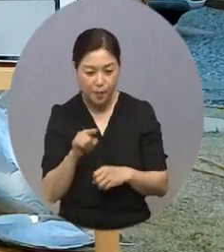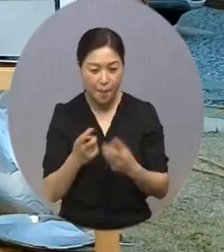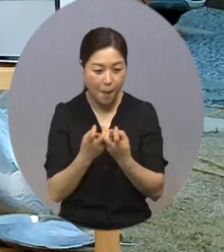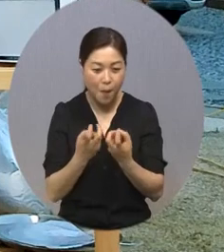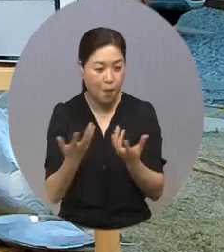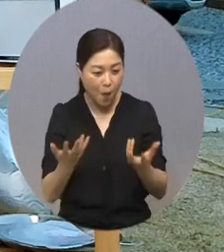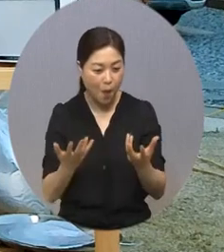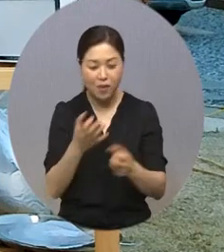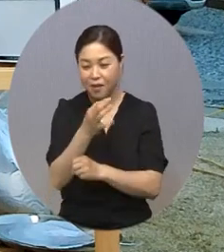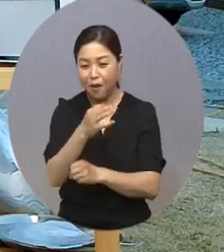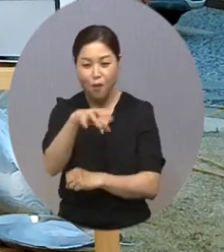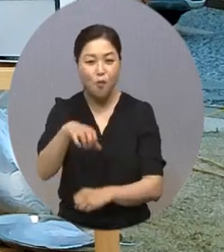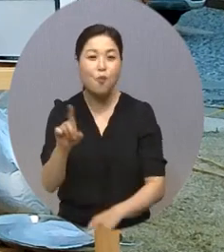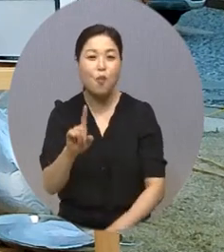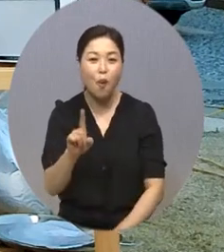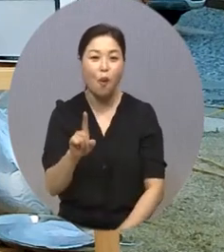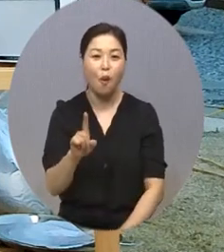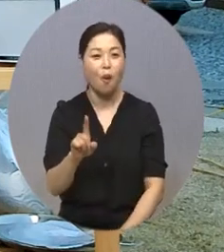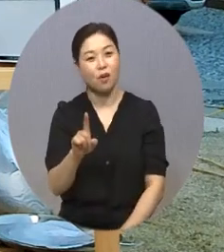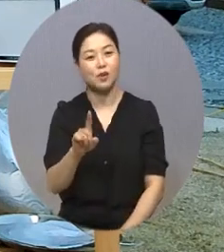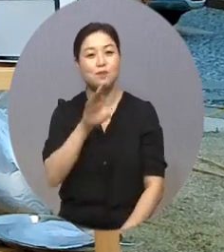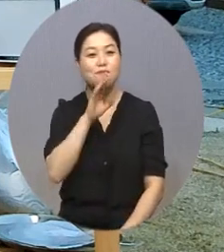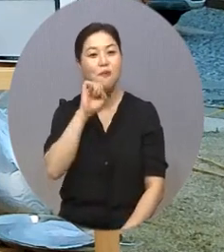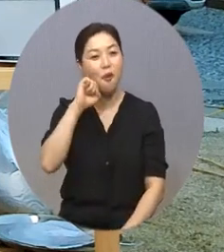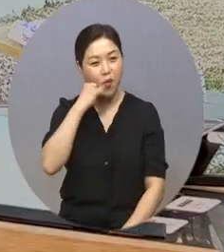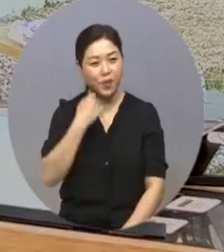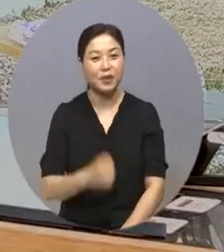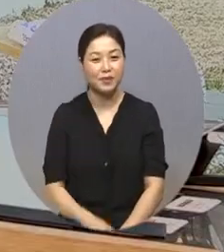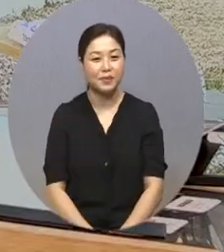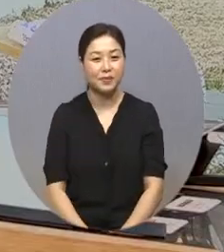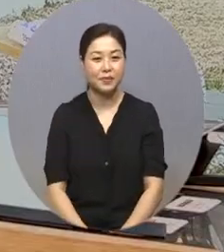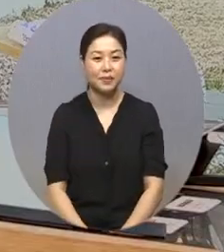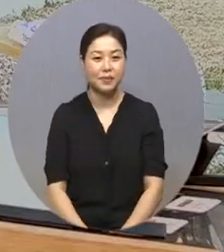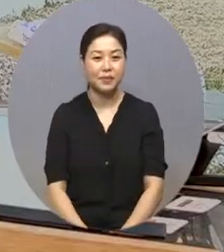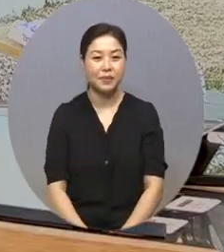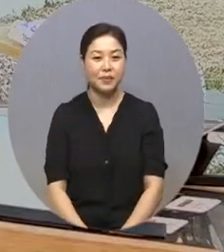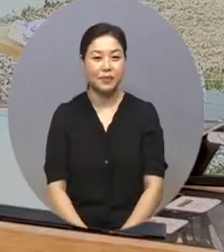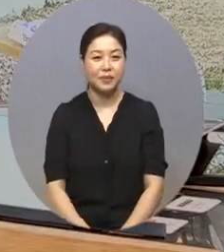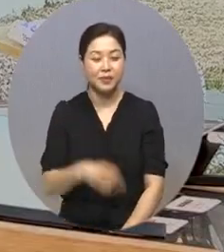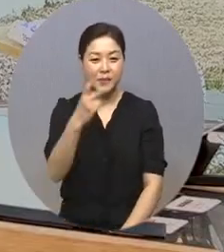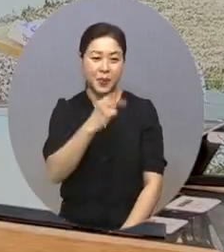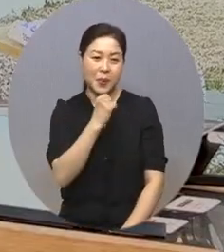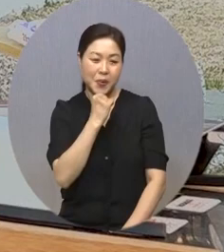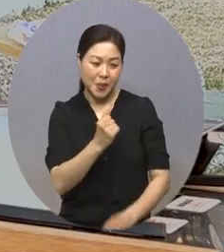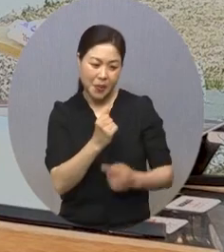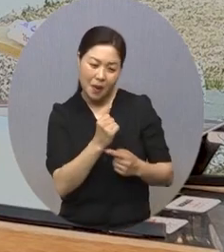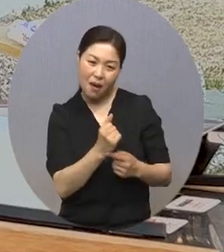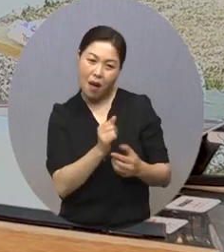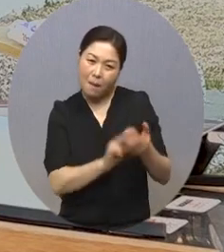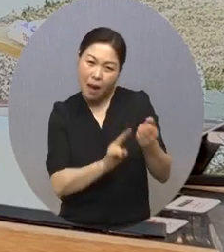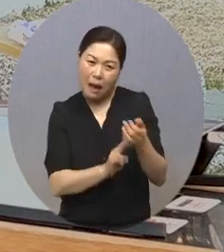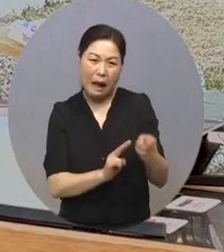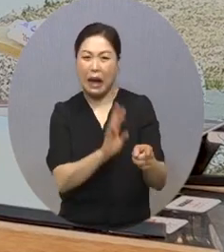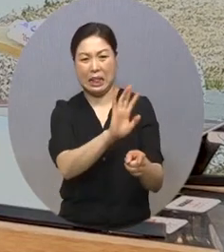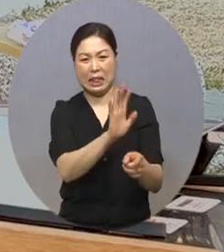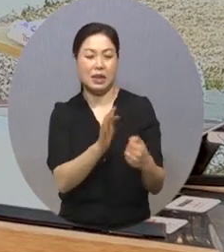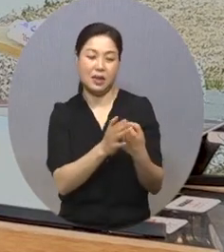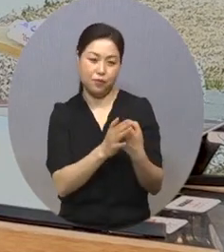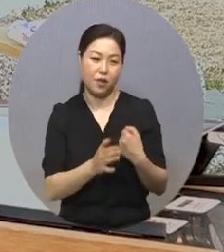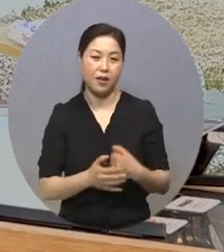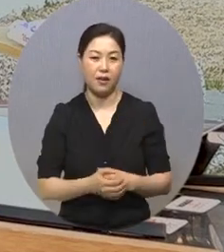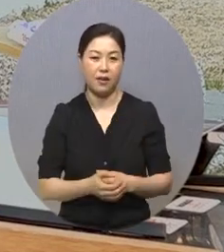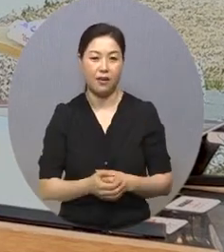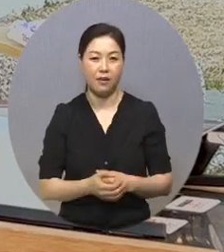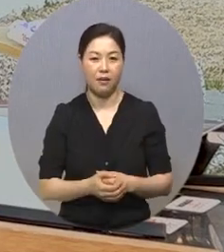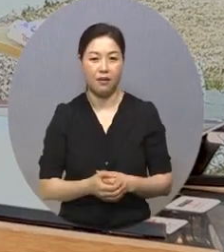어디서 고유비 아세요 마크 거야 오 열었고 뜨거워서 렴한 데는 잘 이루어지지 않았고 그렇죠 얘길 이